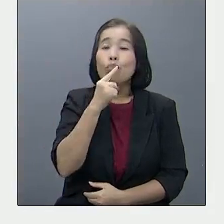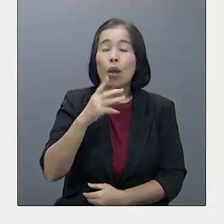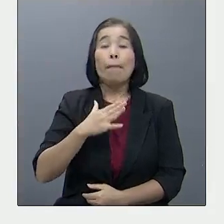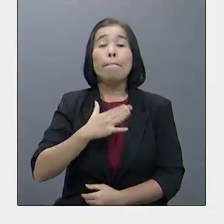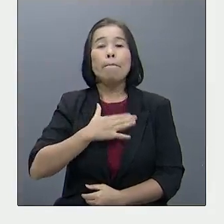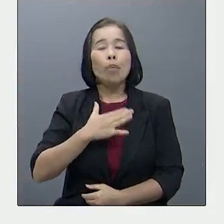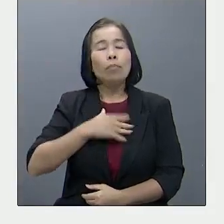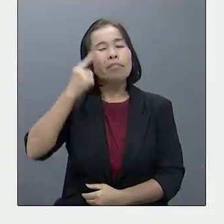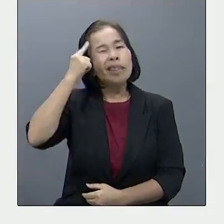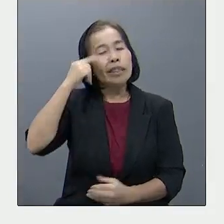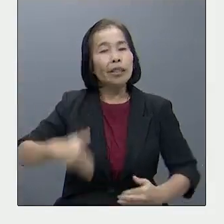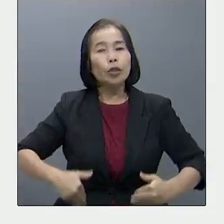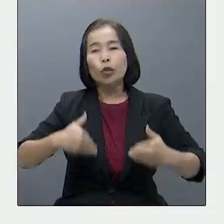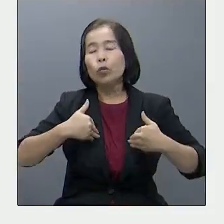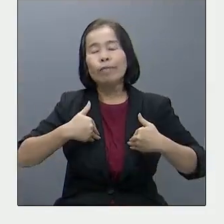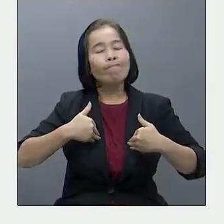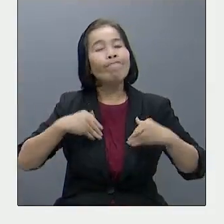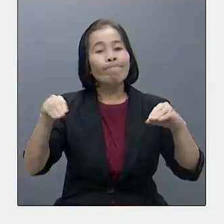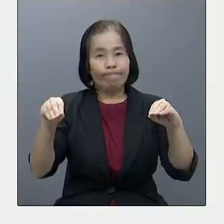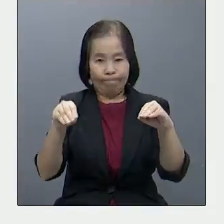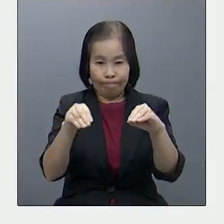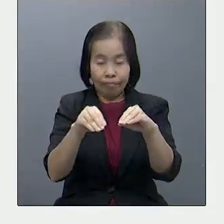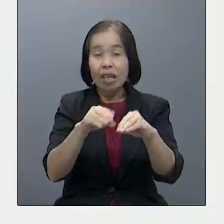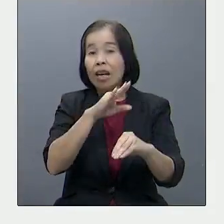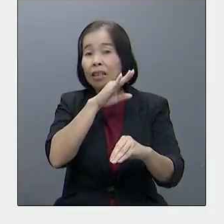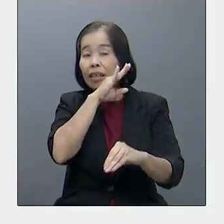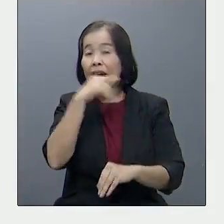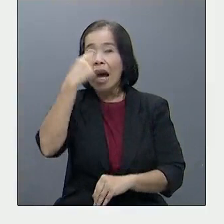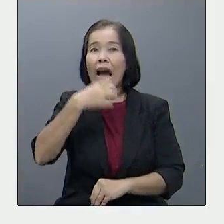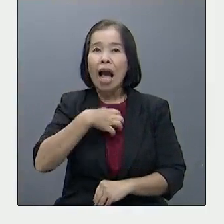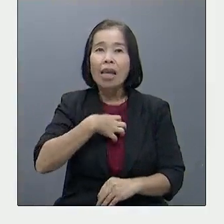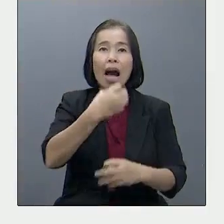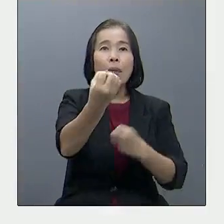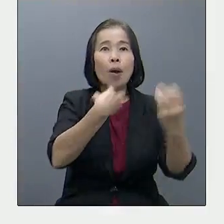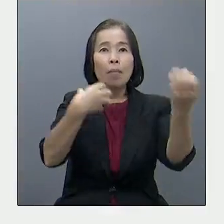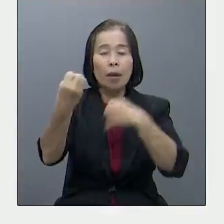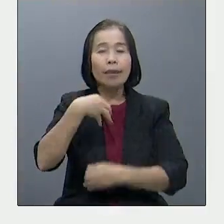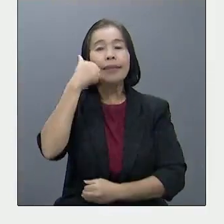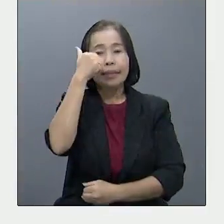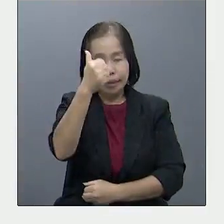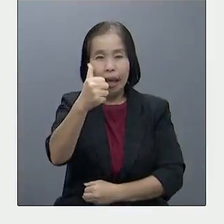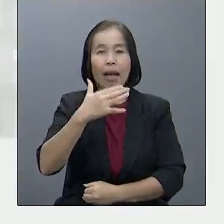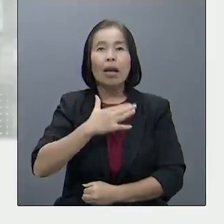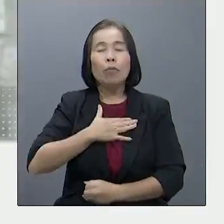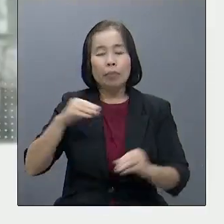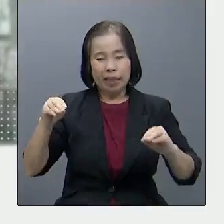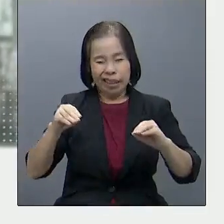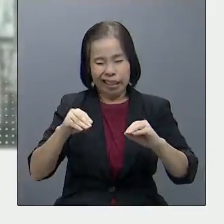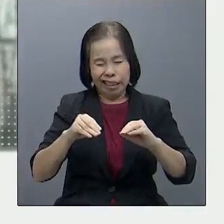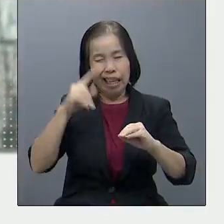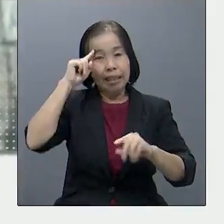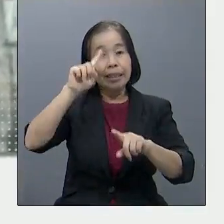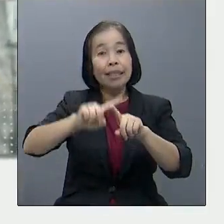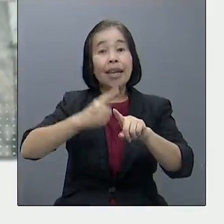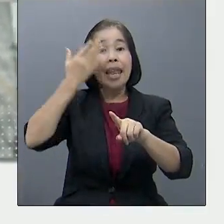คงอยู่ได้อีกไม่นานแล้วใครมีอะไรอยากจะบอกผมเชิญได้เลยผมนาจะไปช่งกลางเดเอีน